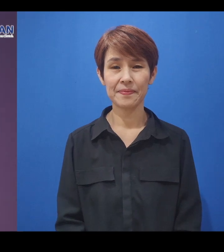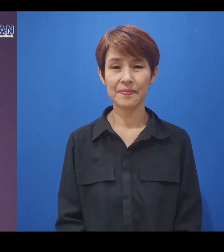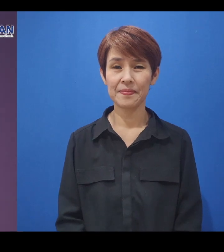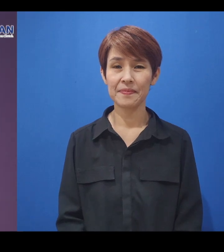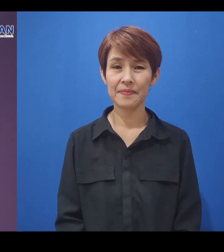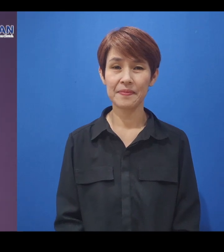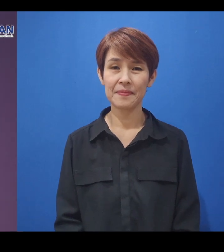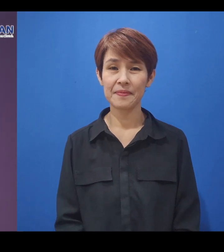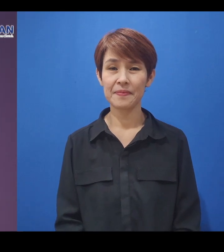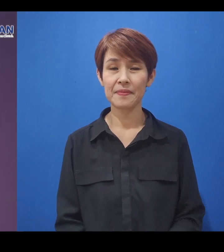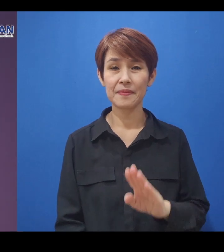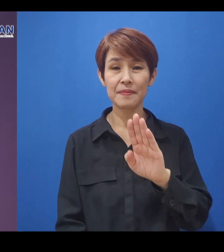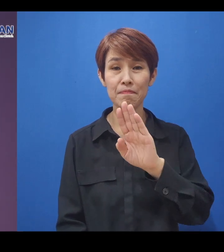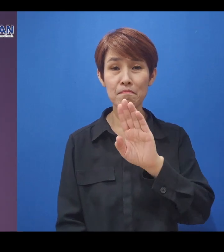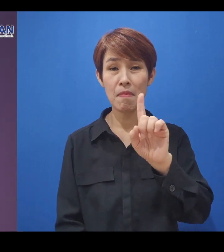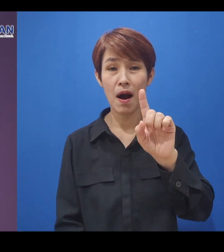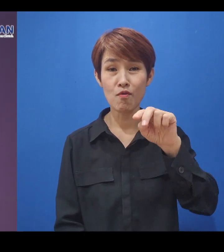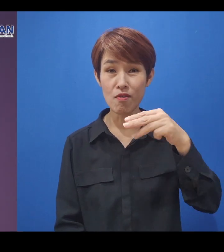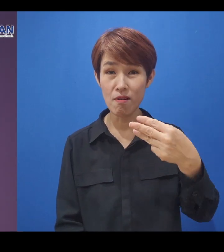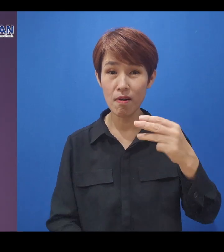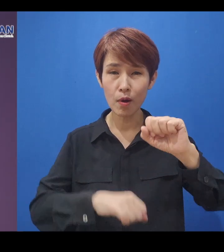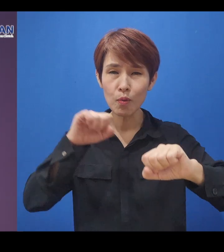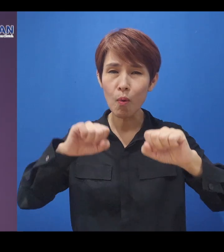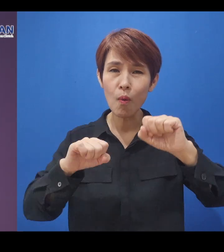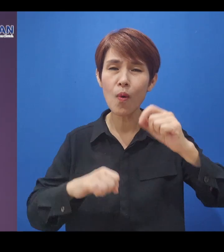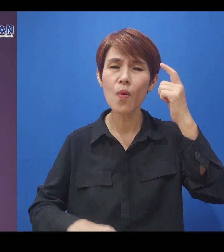바울은 어떻게 이렇게 행할 수 있었을까요?